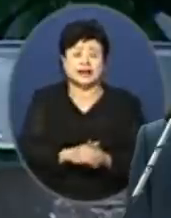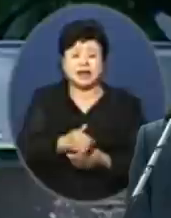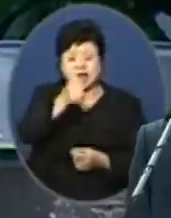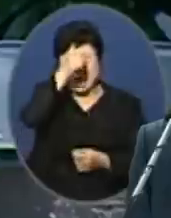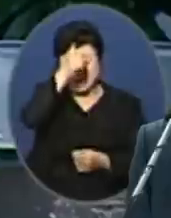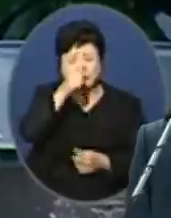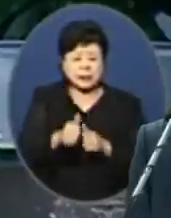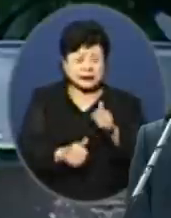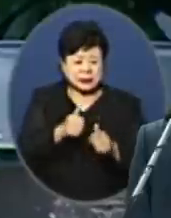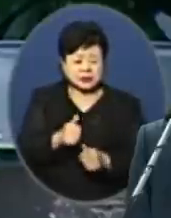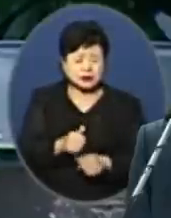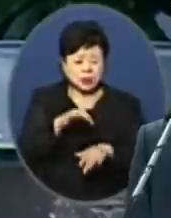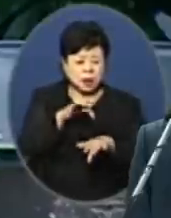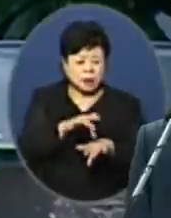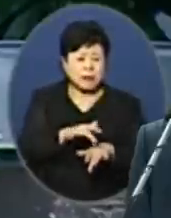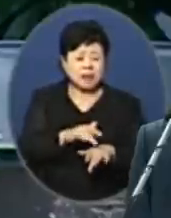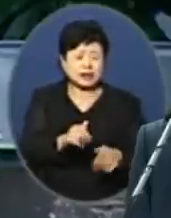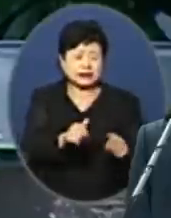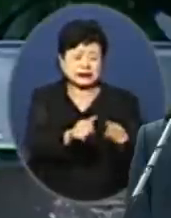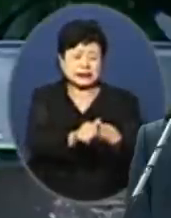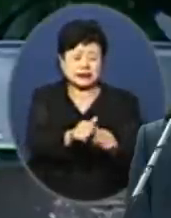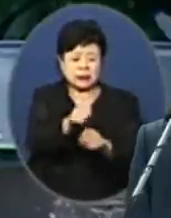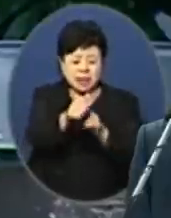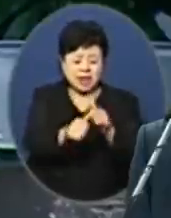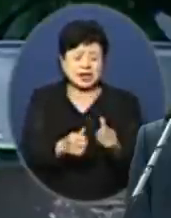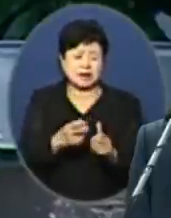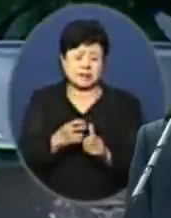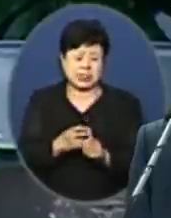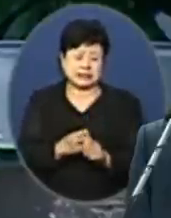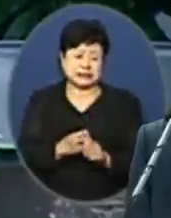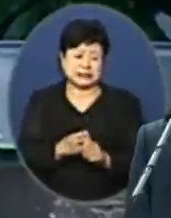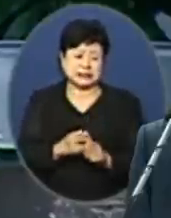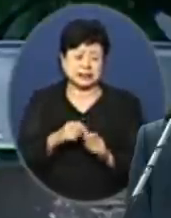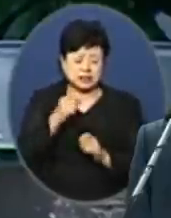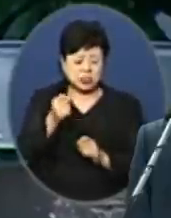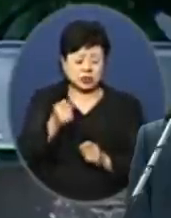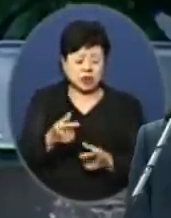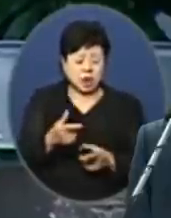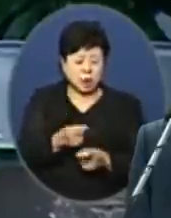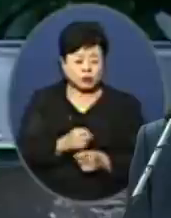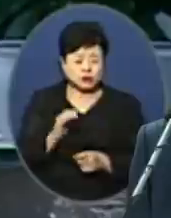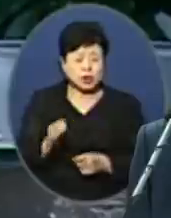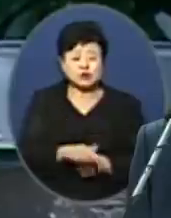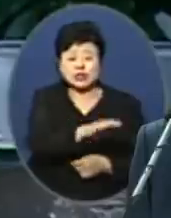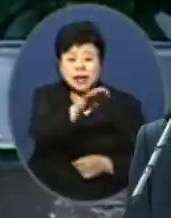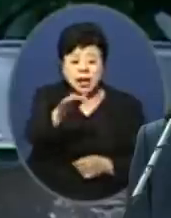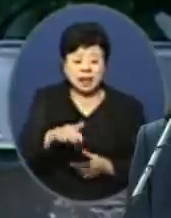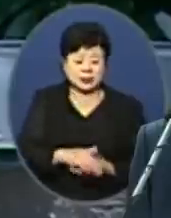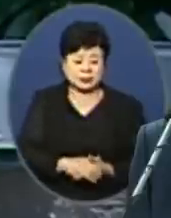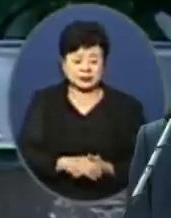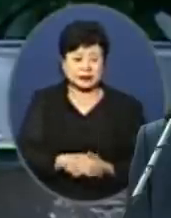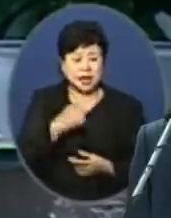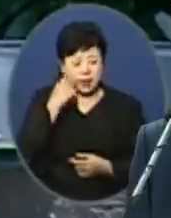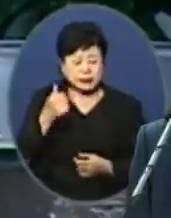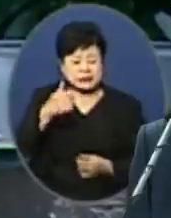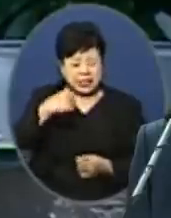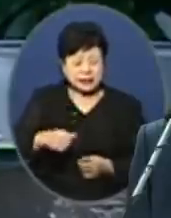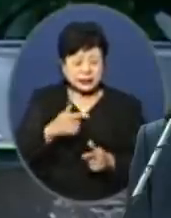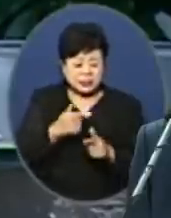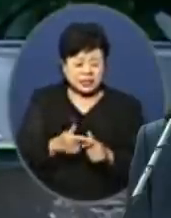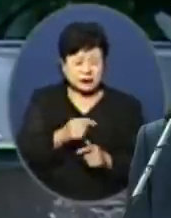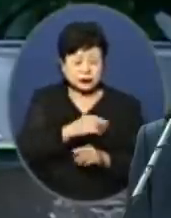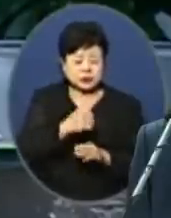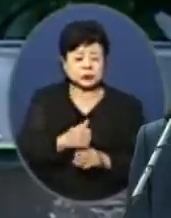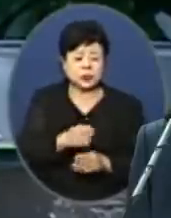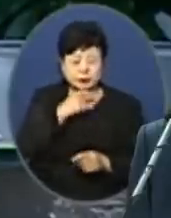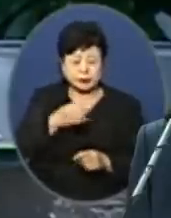아담의 자손으로서 마귀와 짝을 짓고 하나님을 반역하는 영원한 원수인 우리가 아버지의 아들 예수 그리스도의